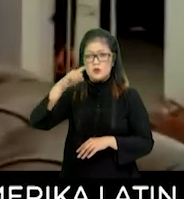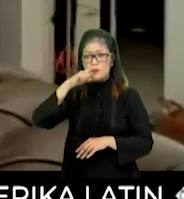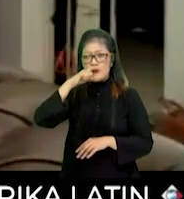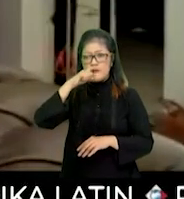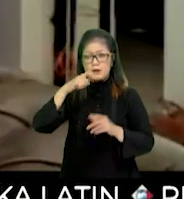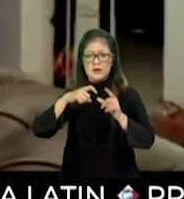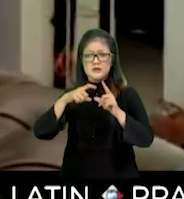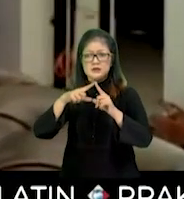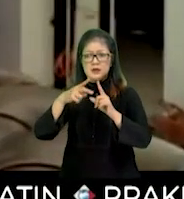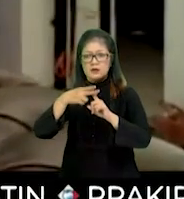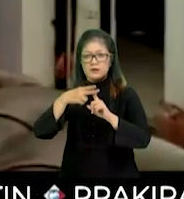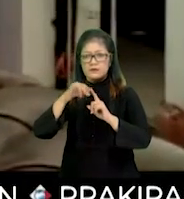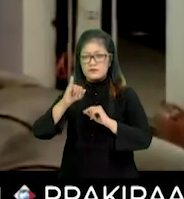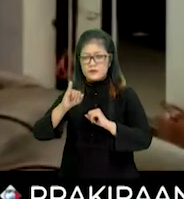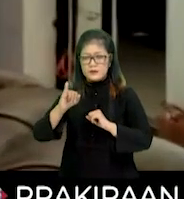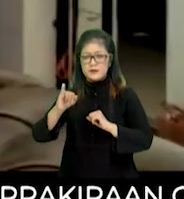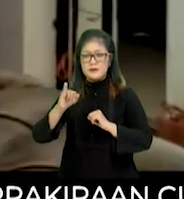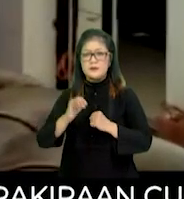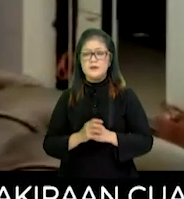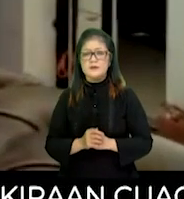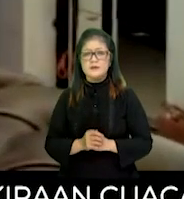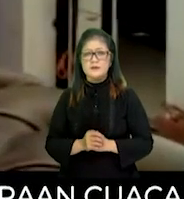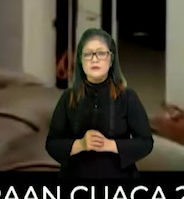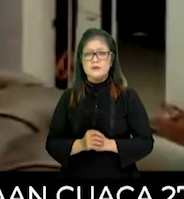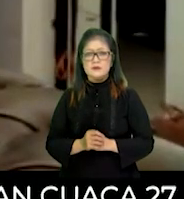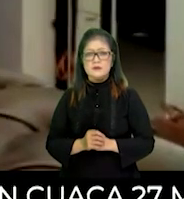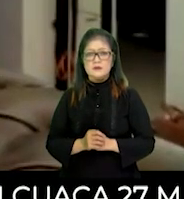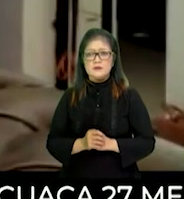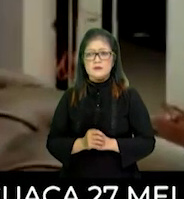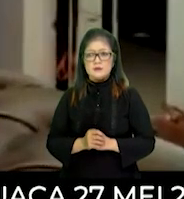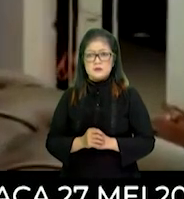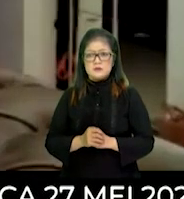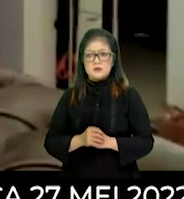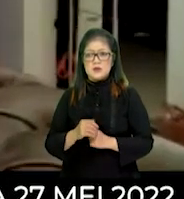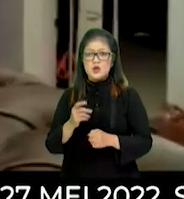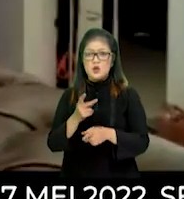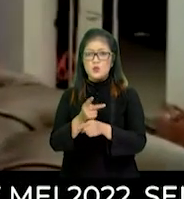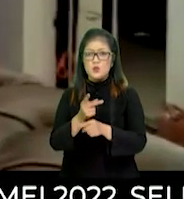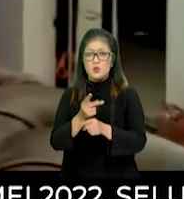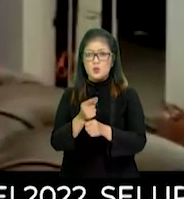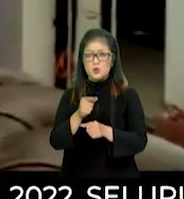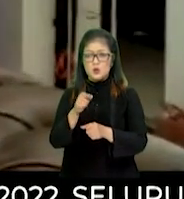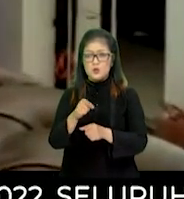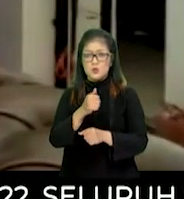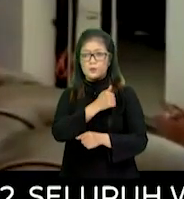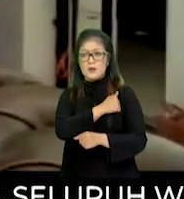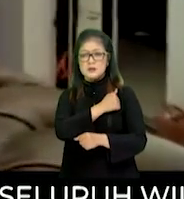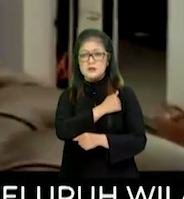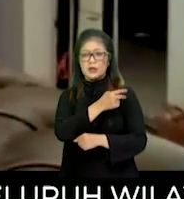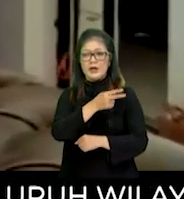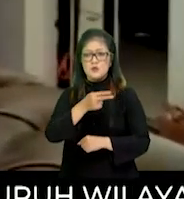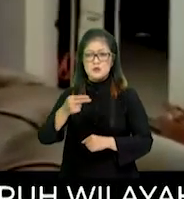Ma'arif yang menjadi guru bangsa, negarawan, dan pembimbing